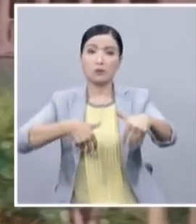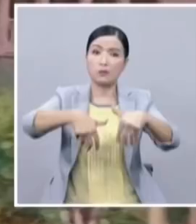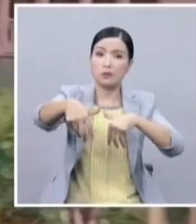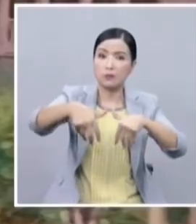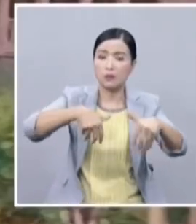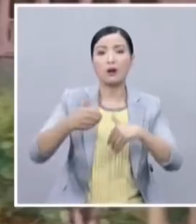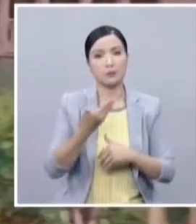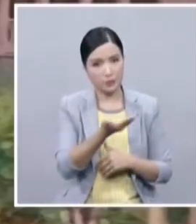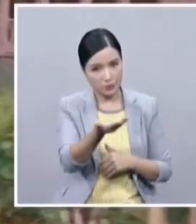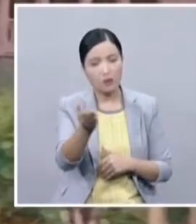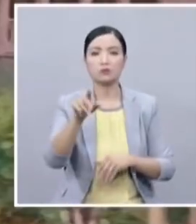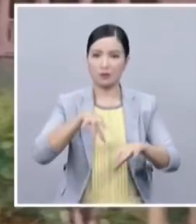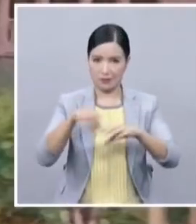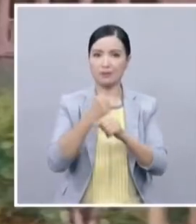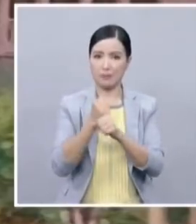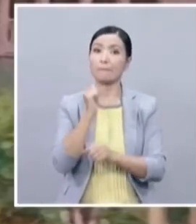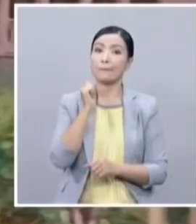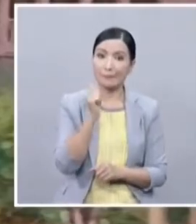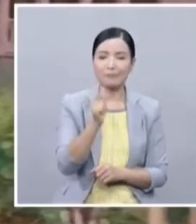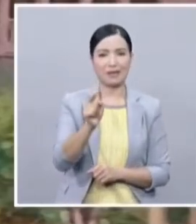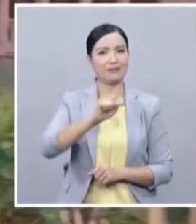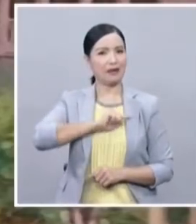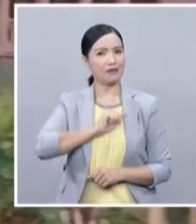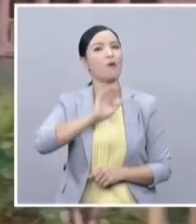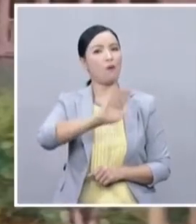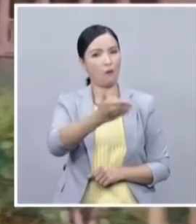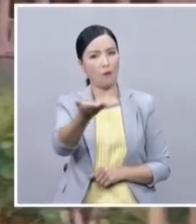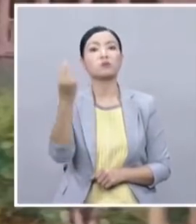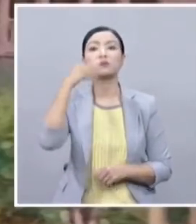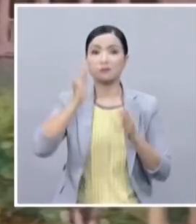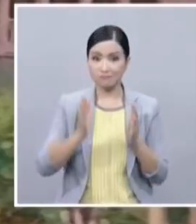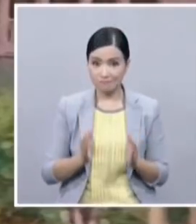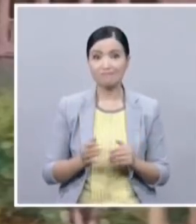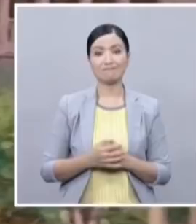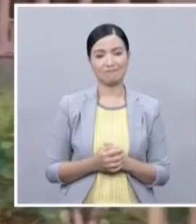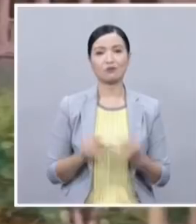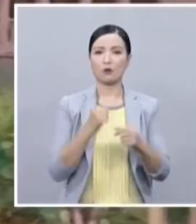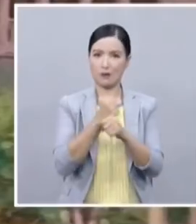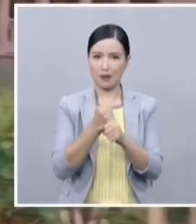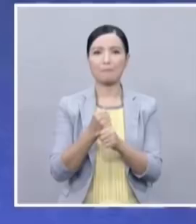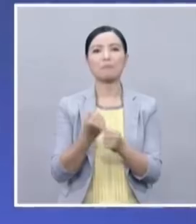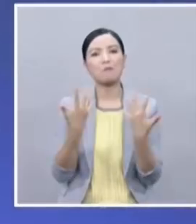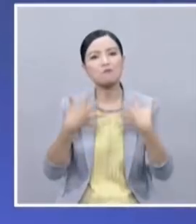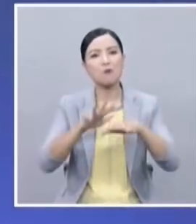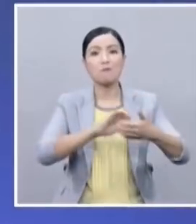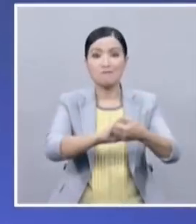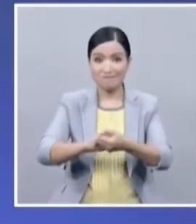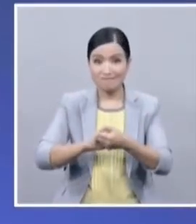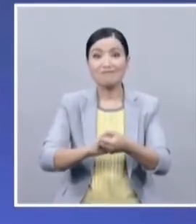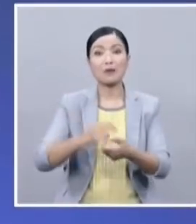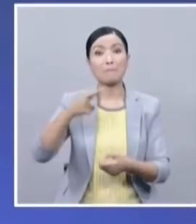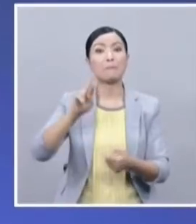ก็เป็นเรื่องของที่พวกเราต้องดำเนินการให้ได้เพราะมันเป็นหน้าที่ของเราทุกคนอยู่แล้วนะครับในสถานการณ์ทำงานแบบประชารัฐสำหรับ